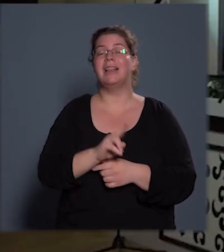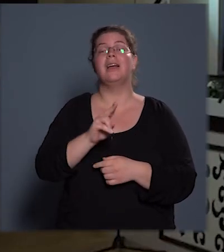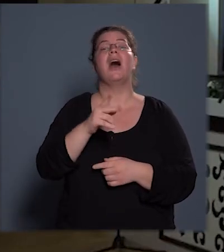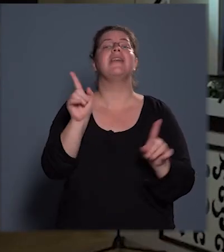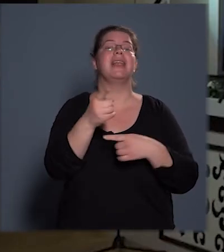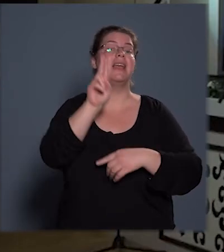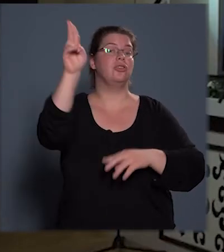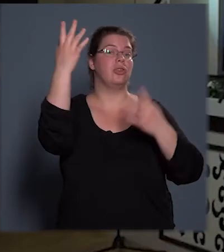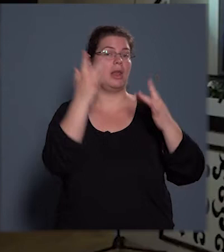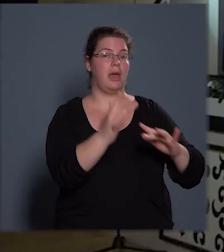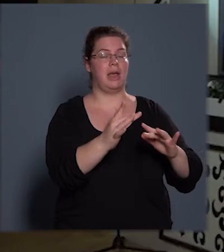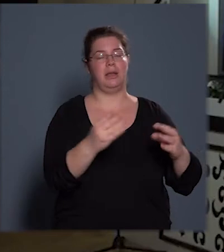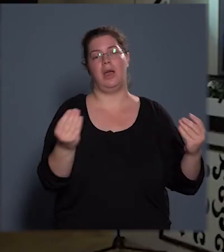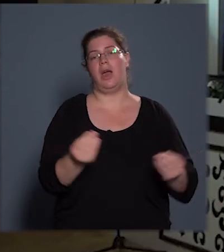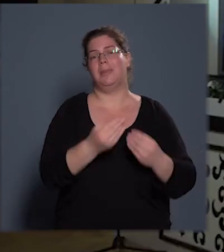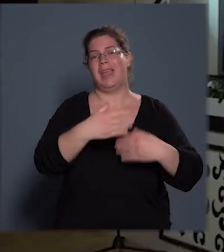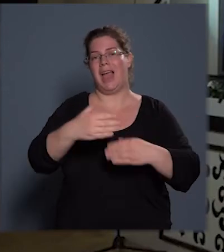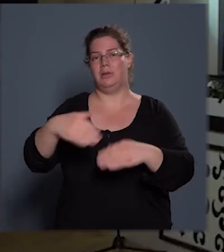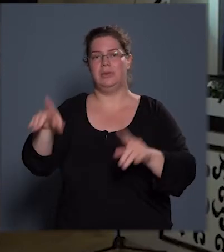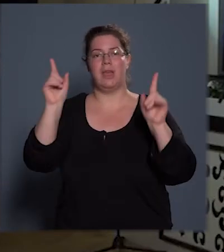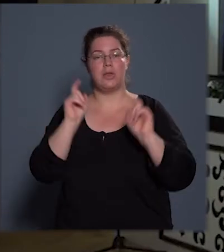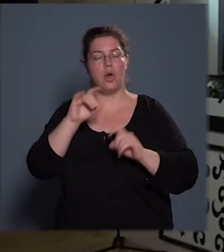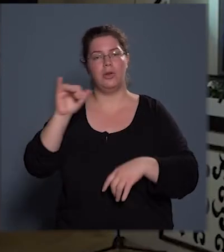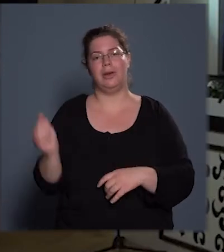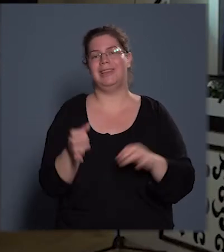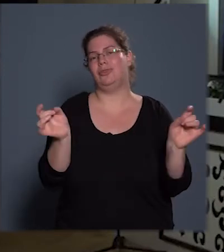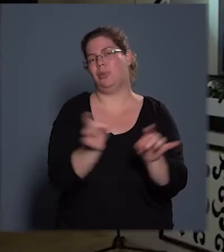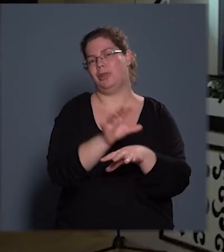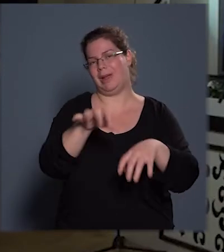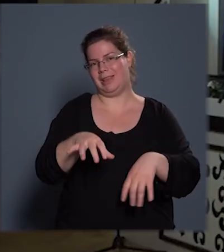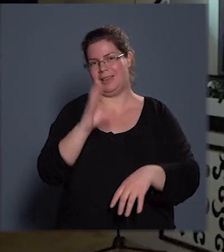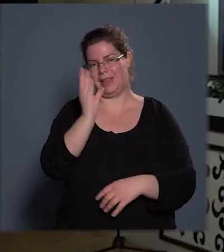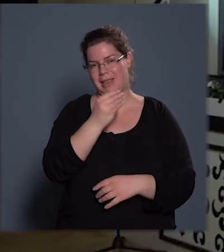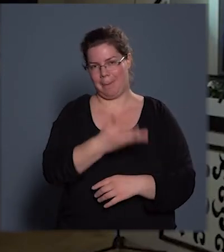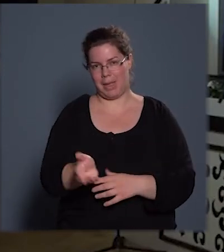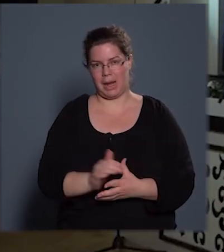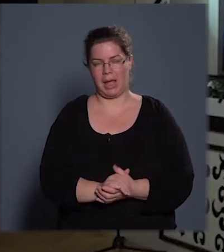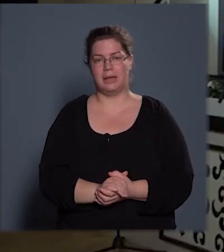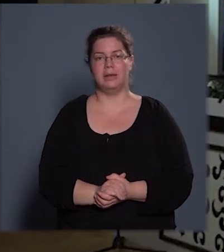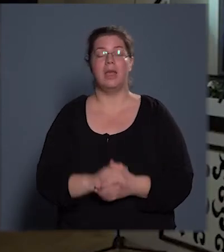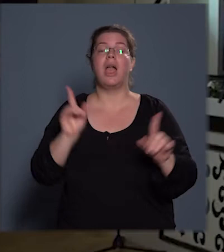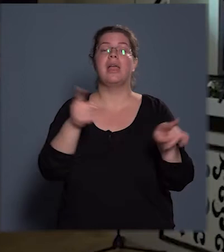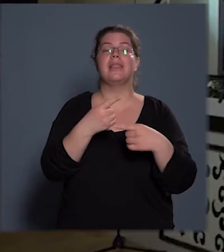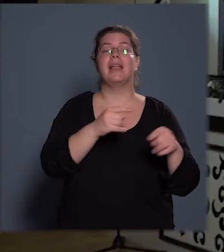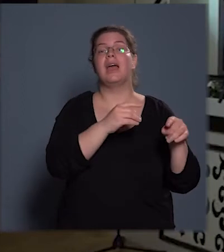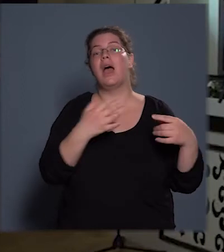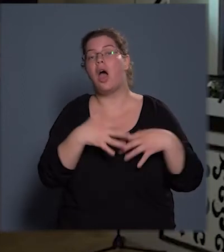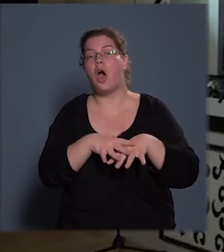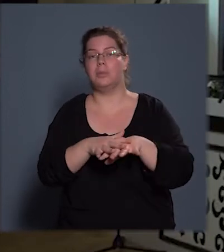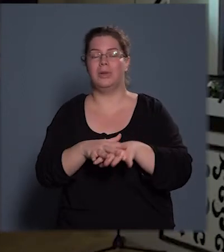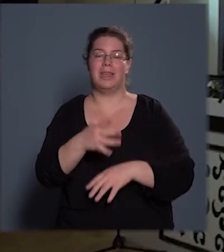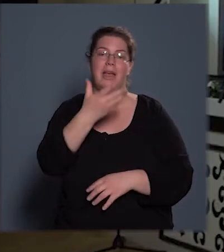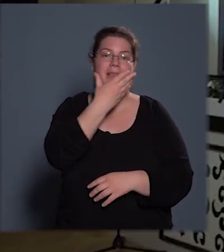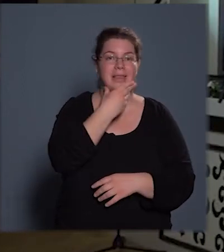ajándéka, mely elűzi az ördögöt és boldoggá teszi az embereket. A zene harmónia, szépség